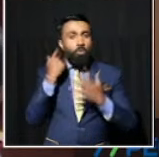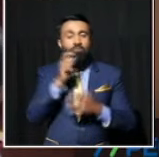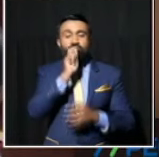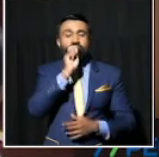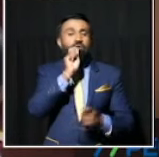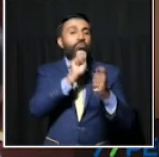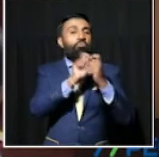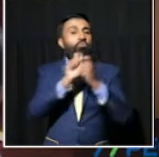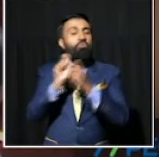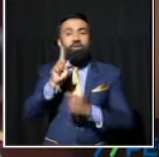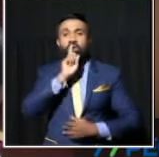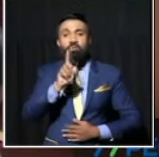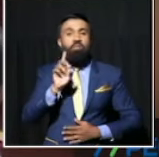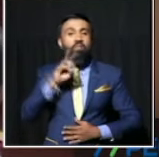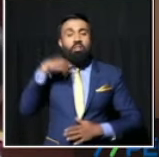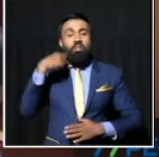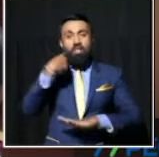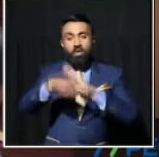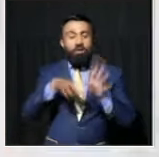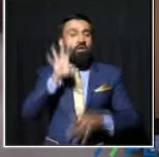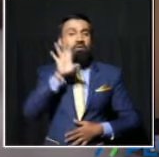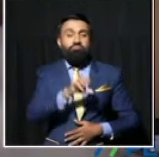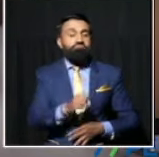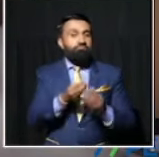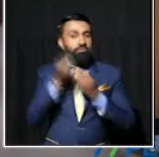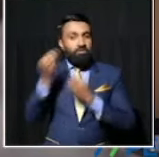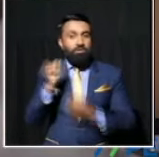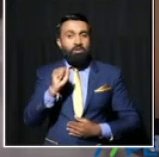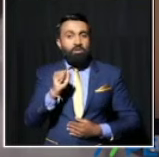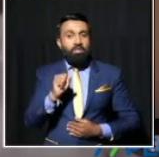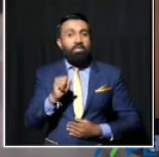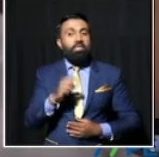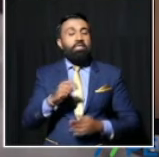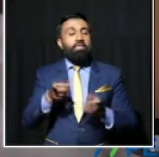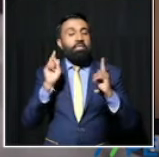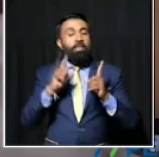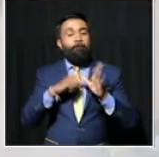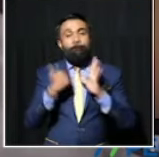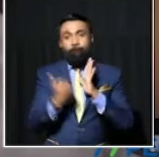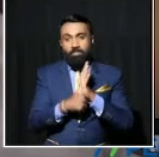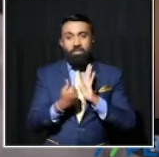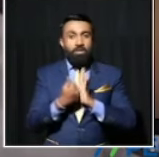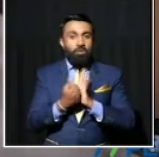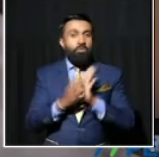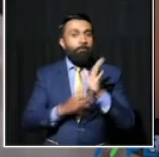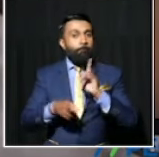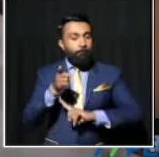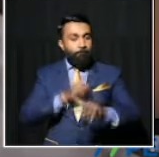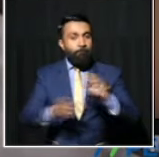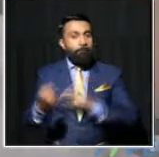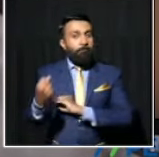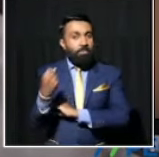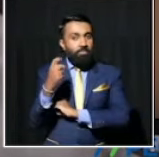අපේ රට පාවා දෙන ආකාරය ගැන පැහැදිලි කිරීමක් කළ යුතුමයි. හැබැයි ක්‍රීඩා පනතන අනුකූලව ගරු අමාත්‍යවරයාට තමයි බලතල තියෙන ඉන්ටීරියම්